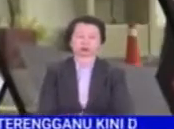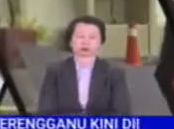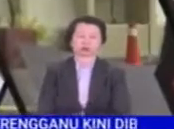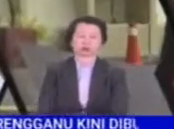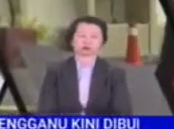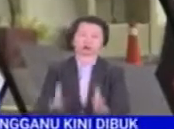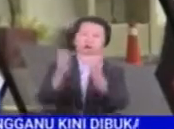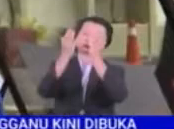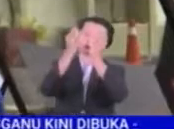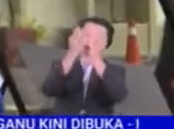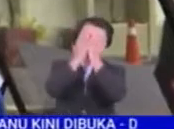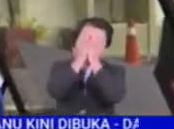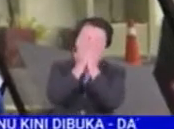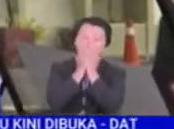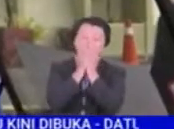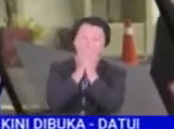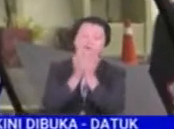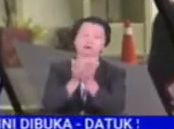Alhamdulillah lah.